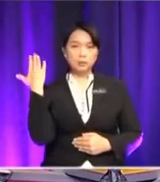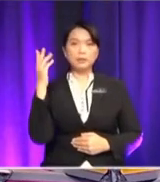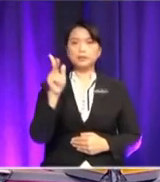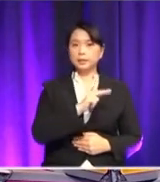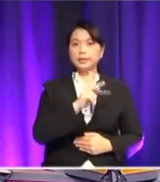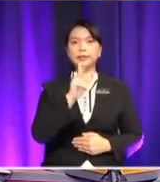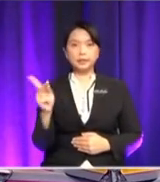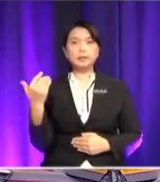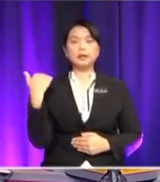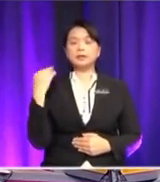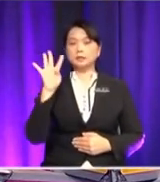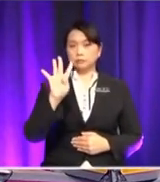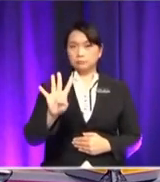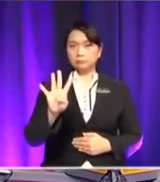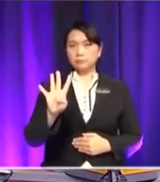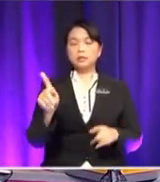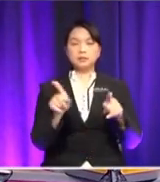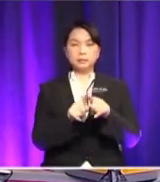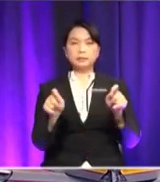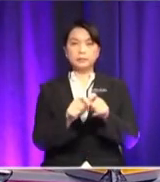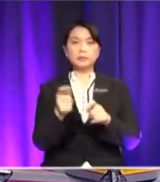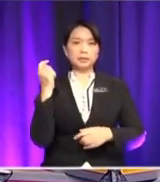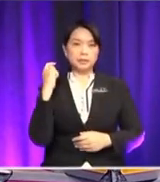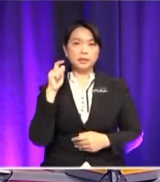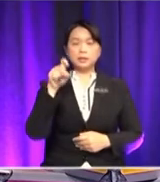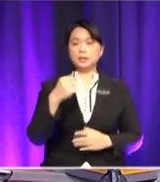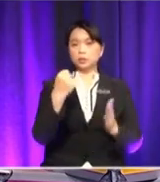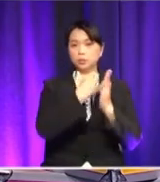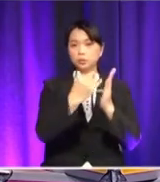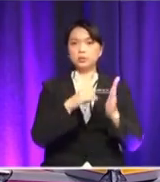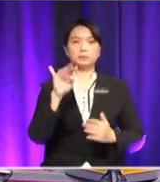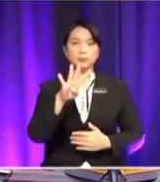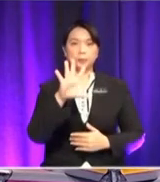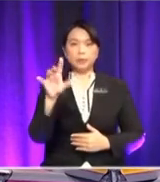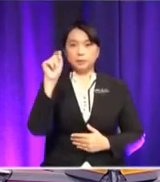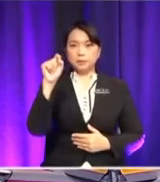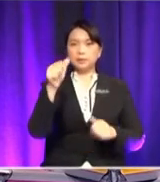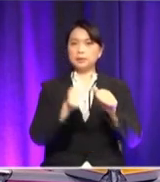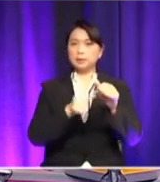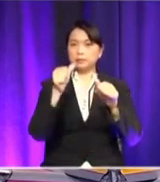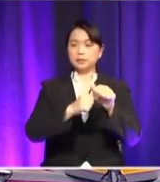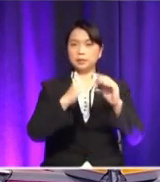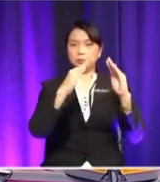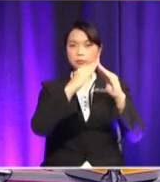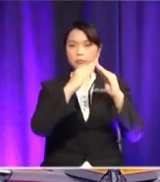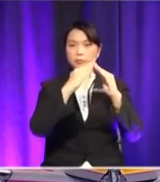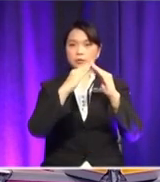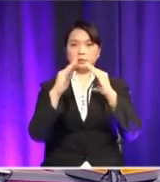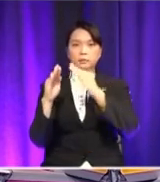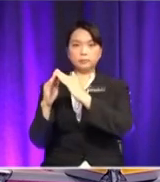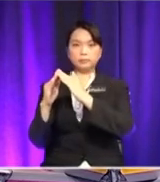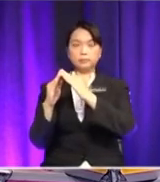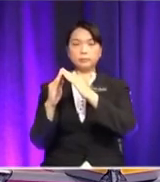binaan tadi kita terlukis agar is a 45° pada setiap bucu Oke Macan itu